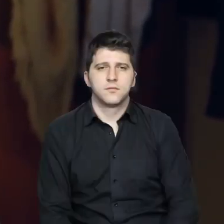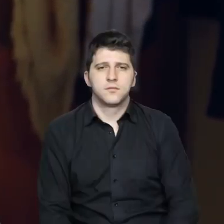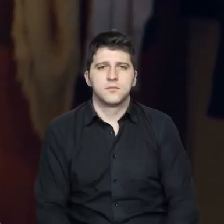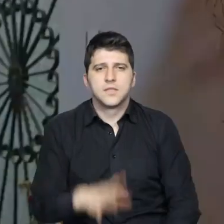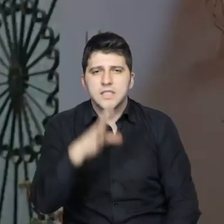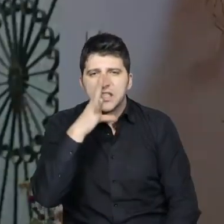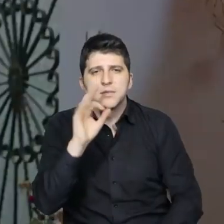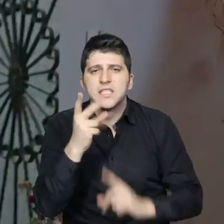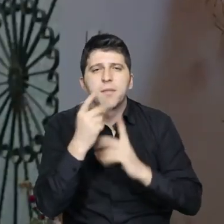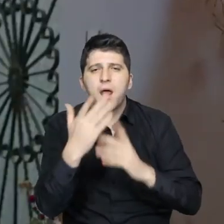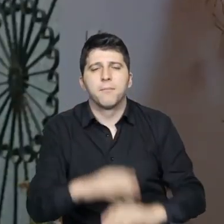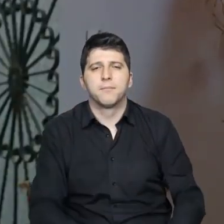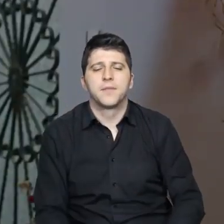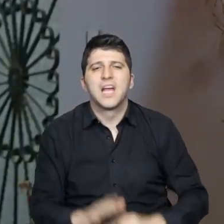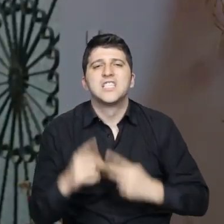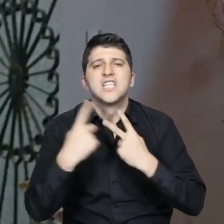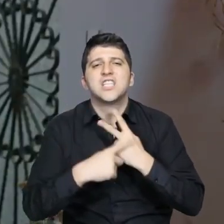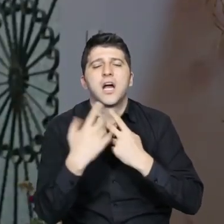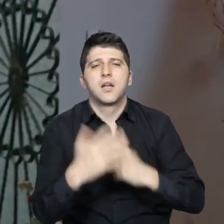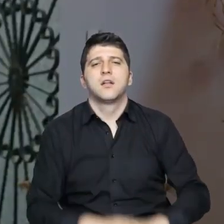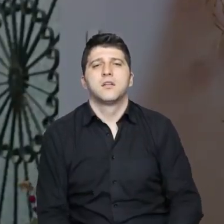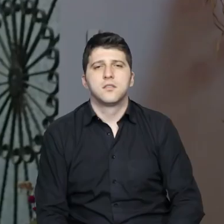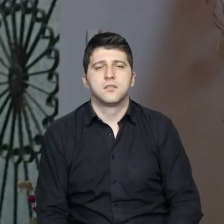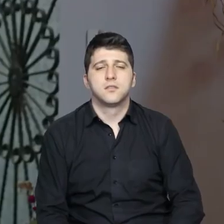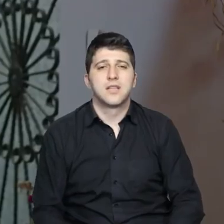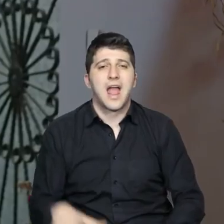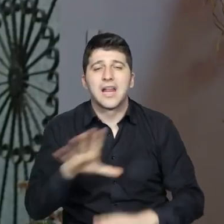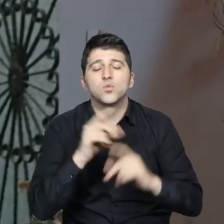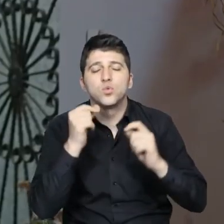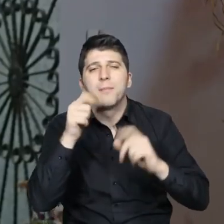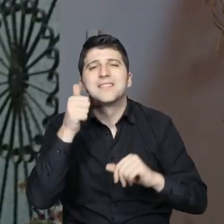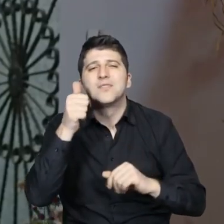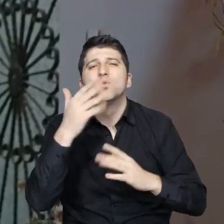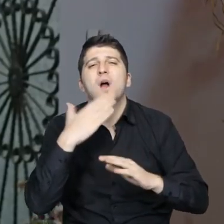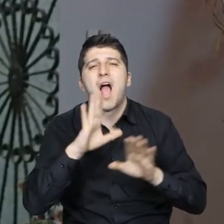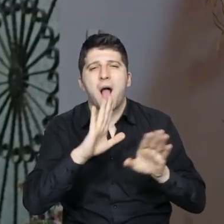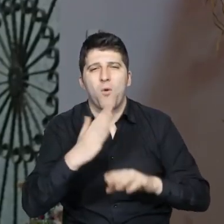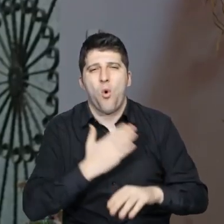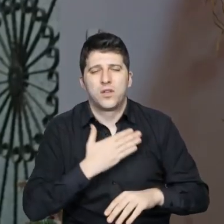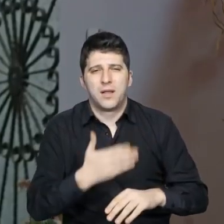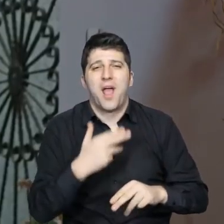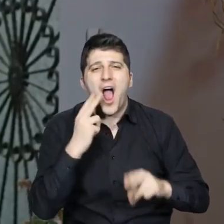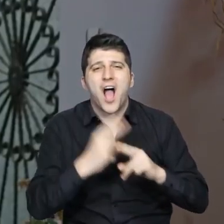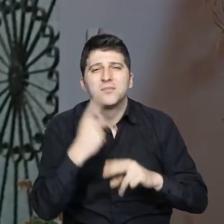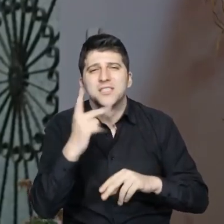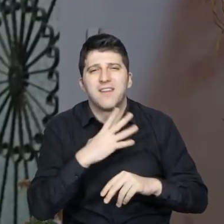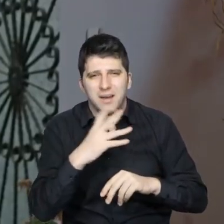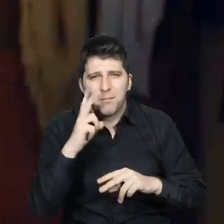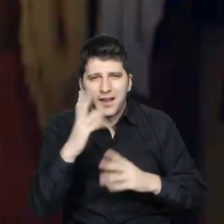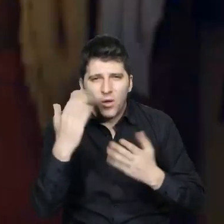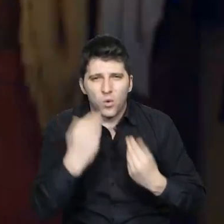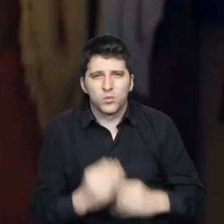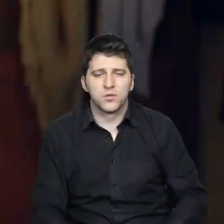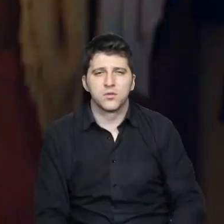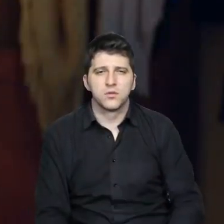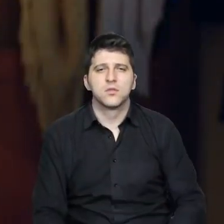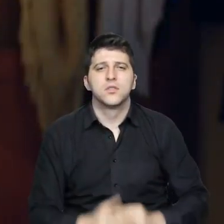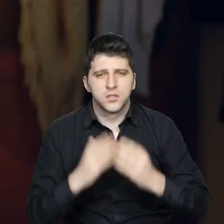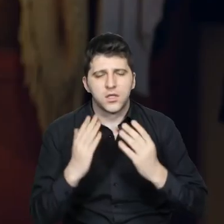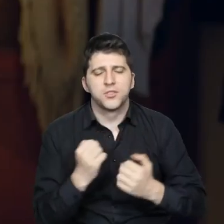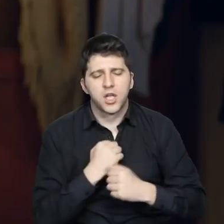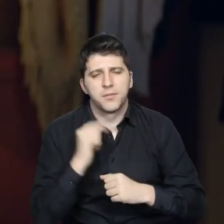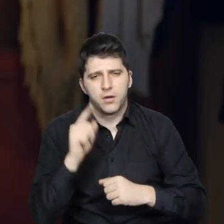Kimsin İbrahim? Yaşar. Herkes uyanmasın diye zile basmadım. Kapının önündeyim. Acil bir durum var. Bakar mısın? Tabii